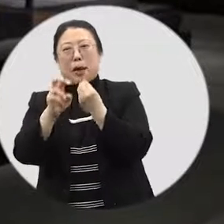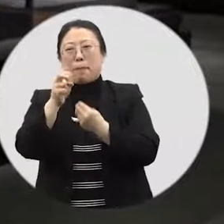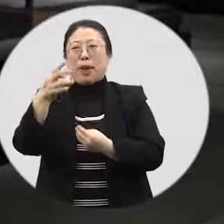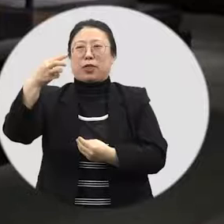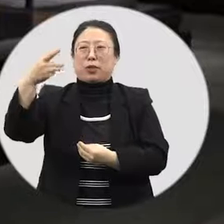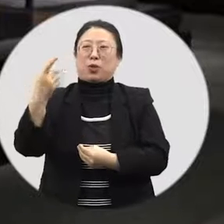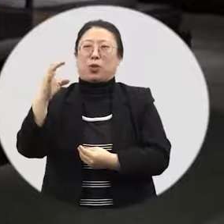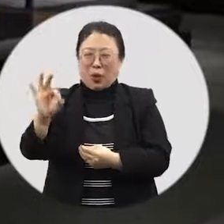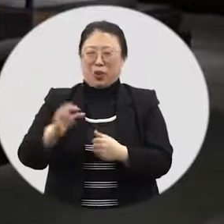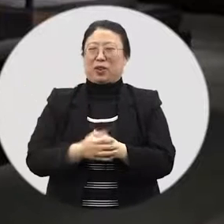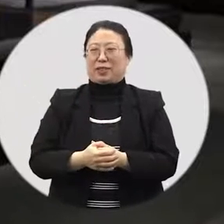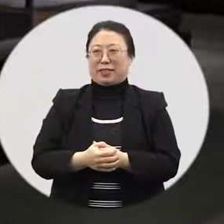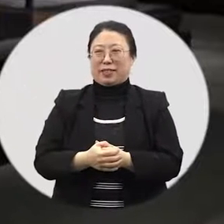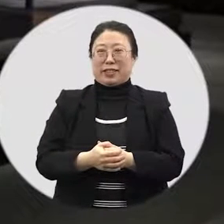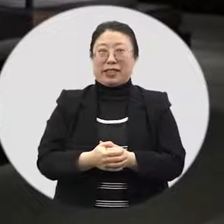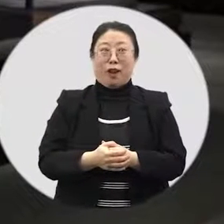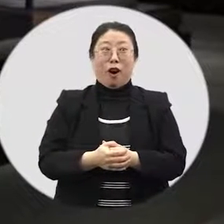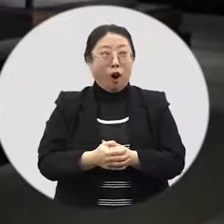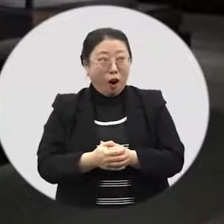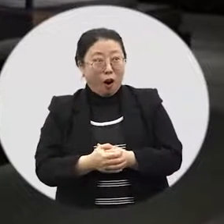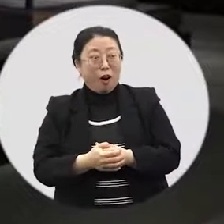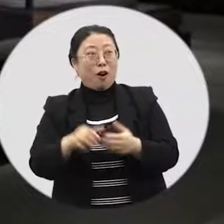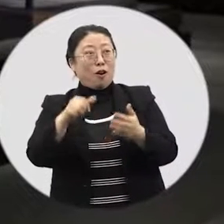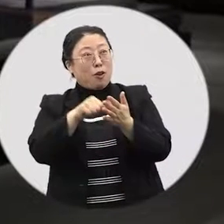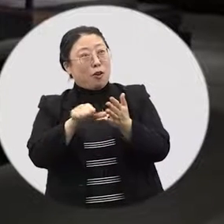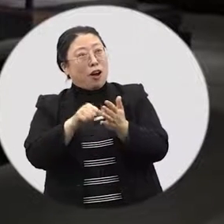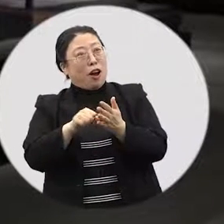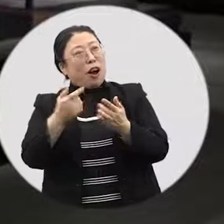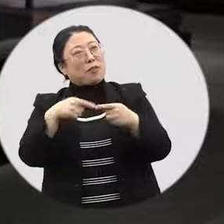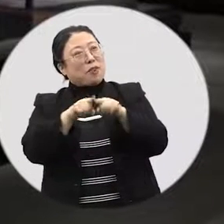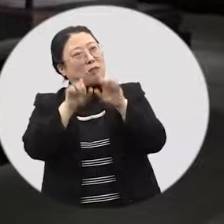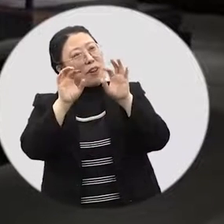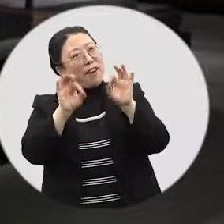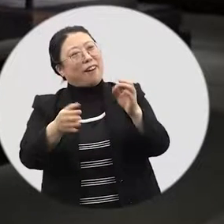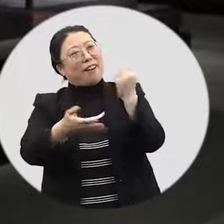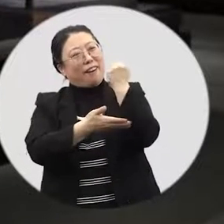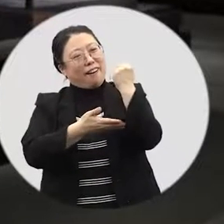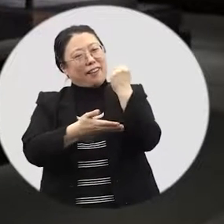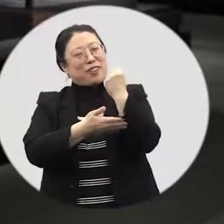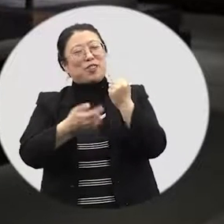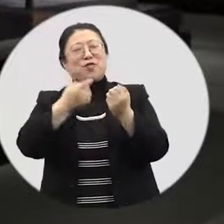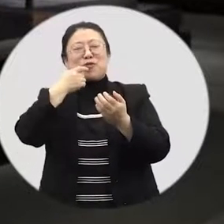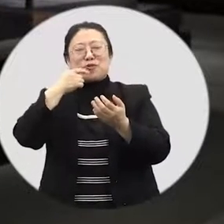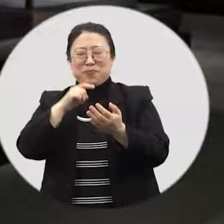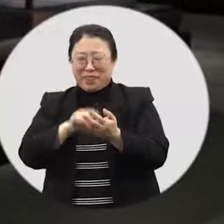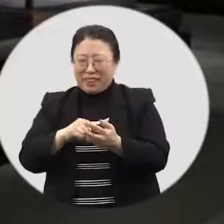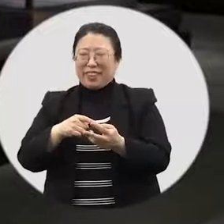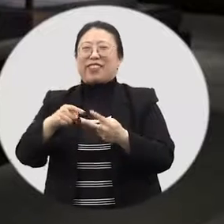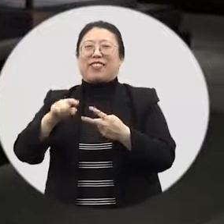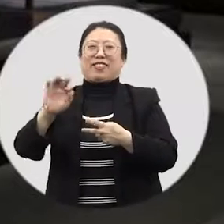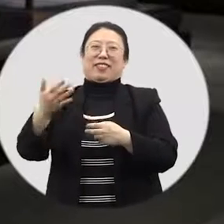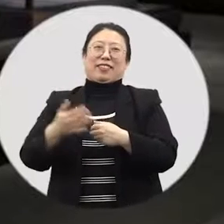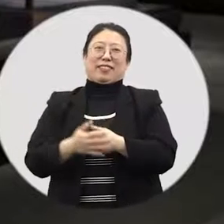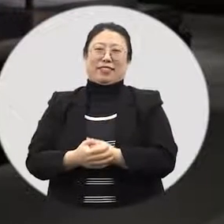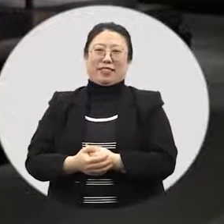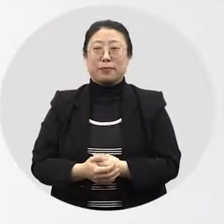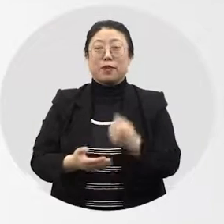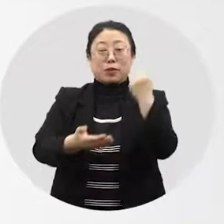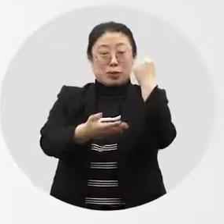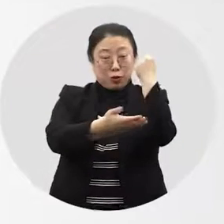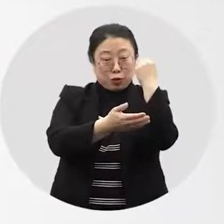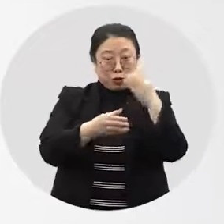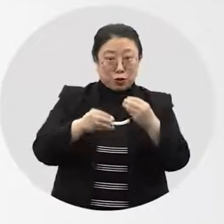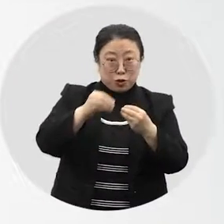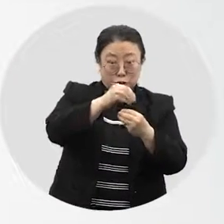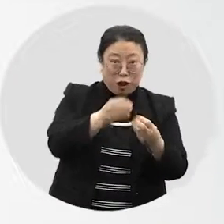도구인 매통이에요 선생님 유물과 함께 보니까 가을 가지가 좀 더 쉽게 이해돼요